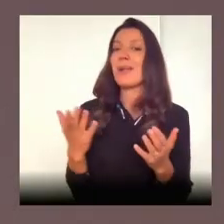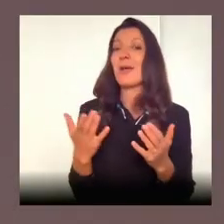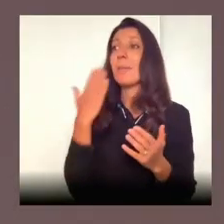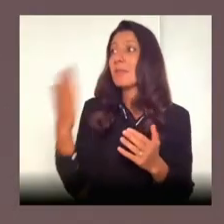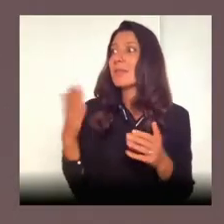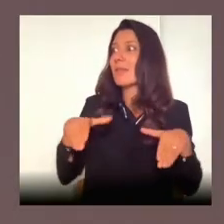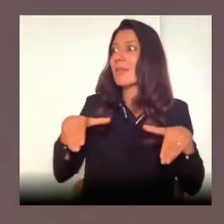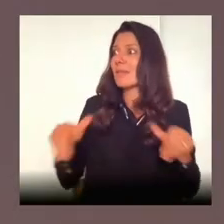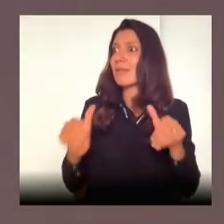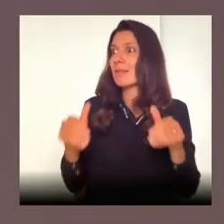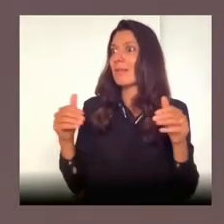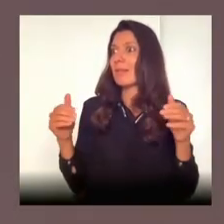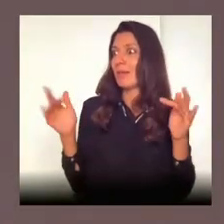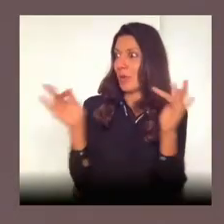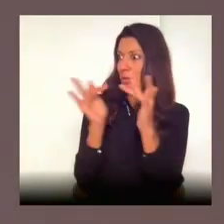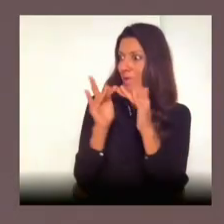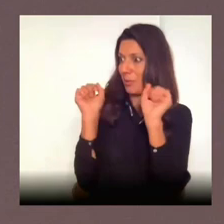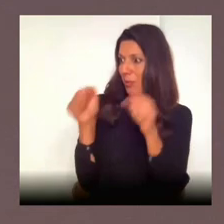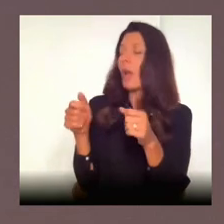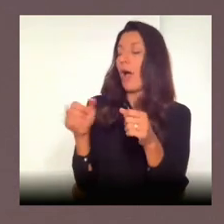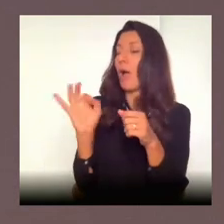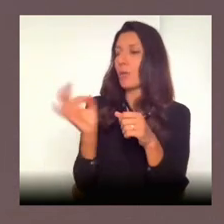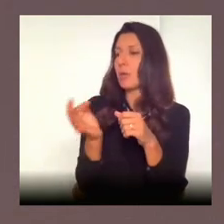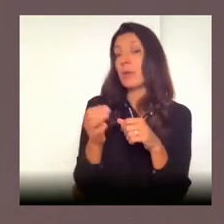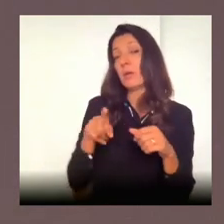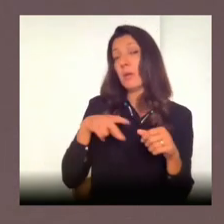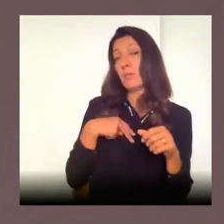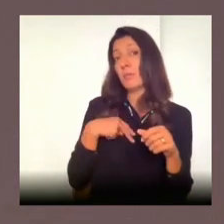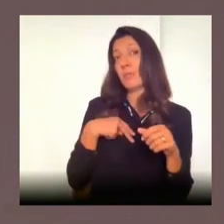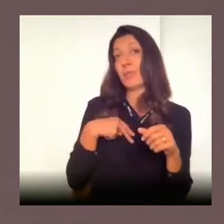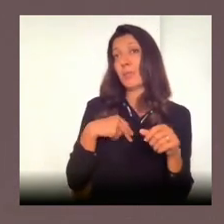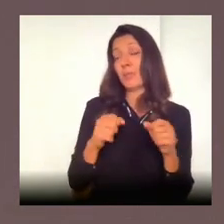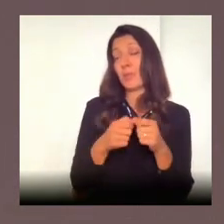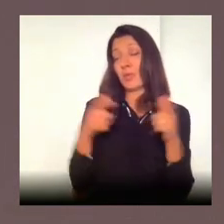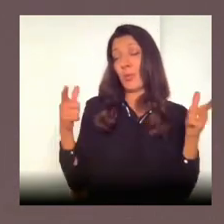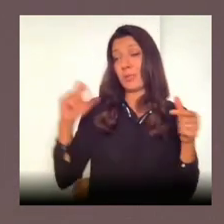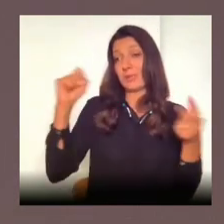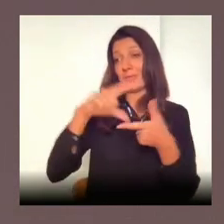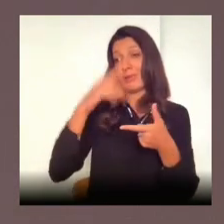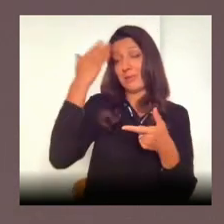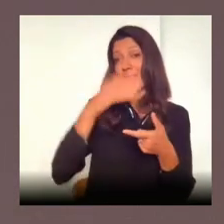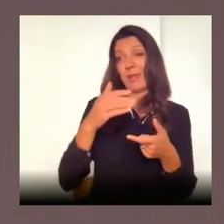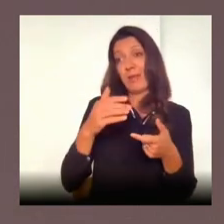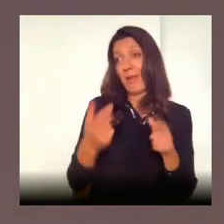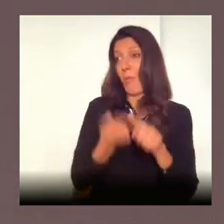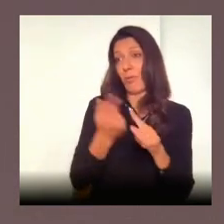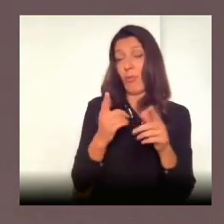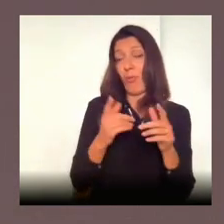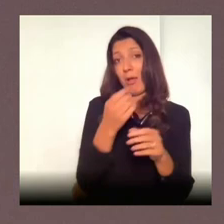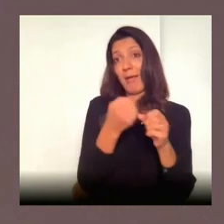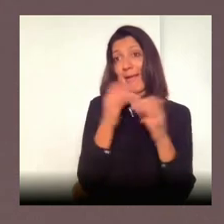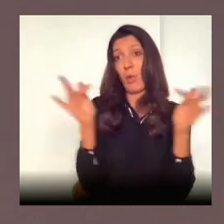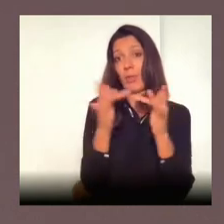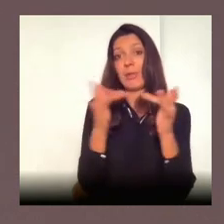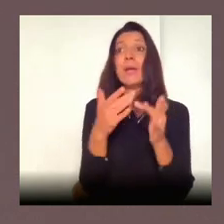intéressé. Nous, vraiment, notre cœur de métier, effectivement, c'est la connectivité. Donc bonjour à tous, merci de m'associer à cette